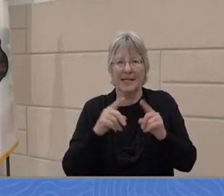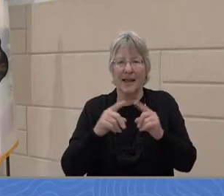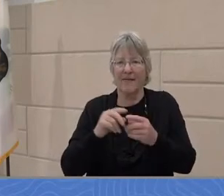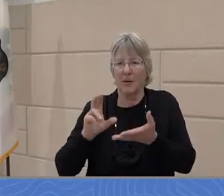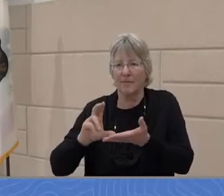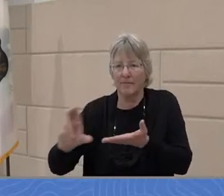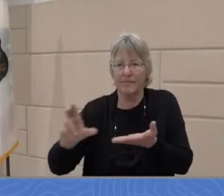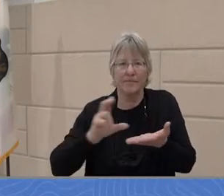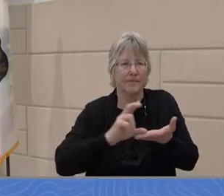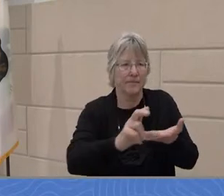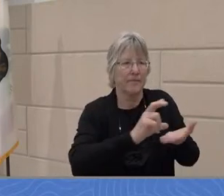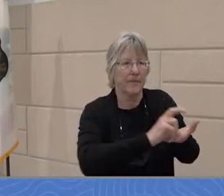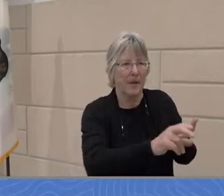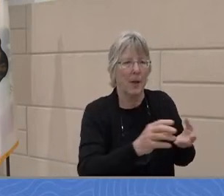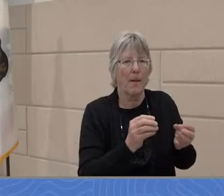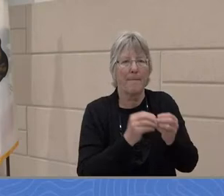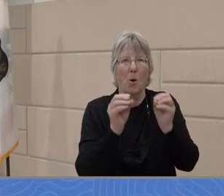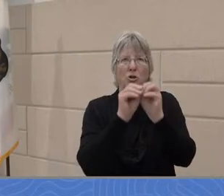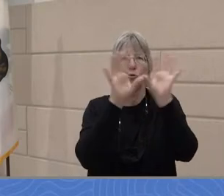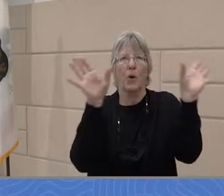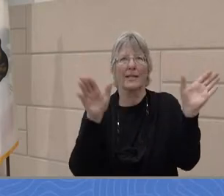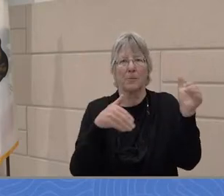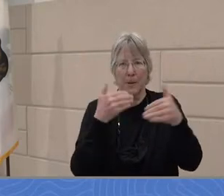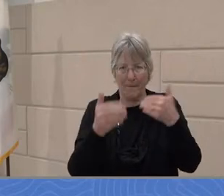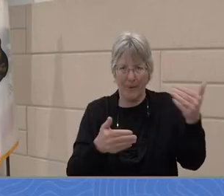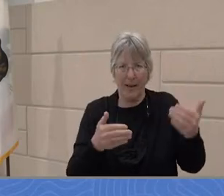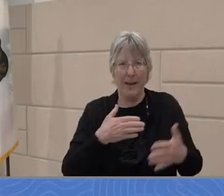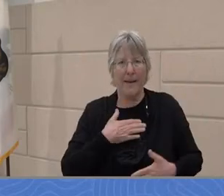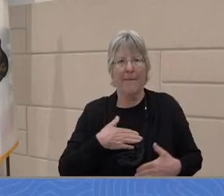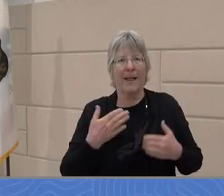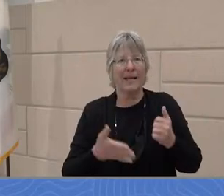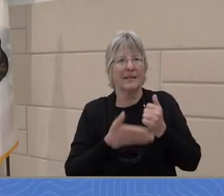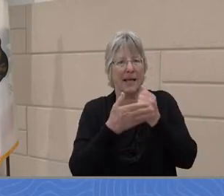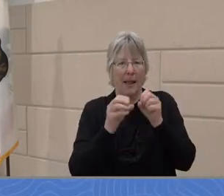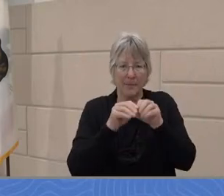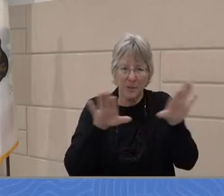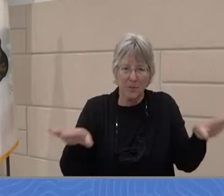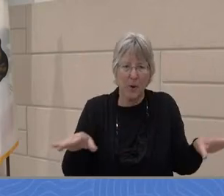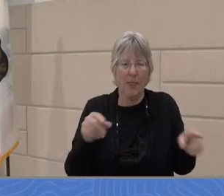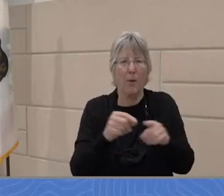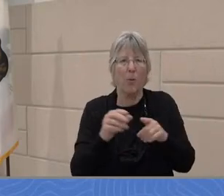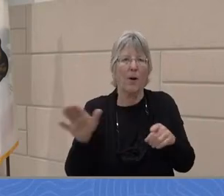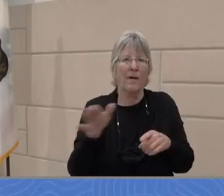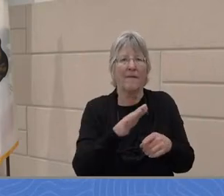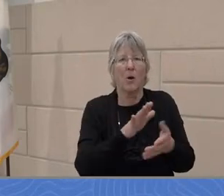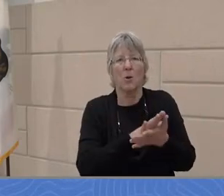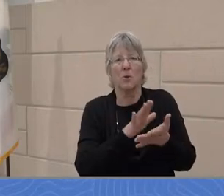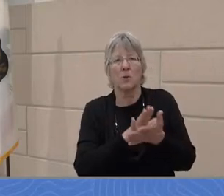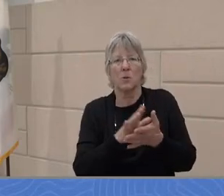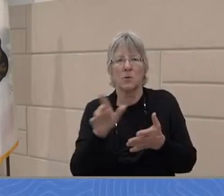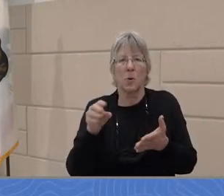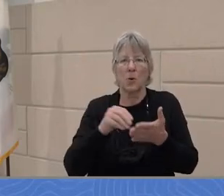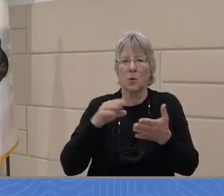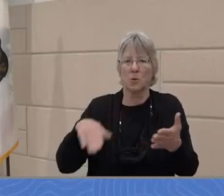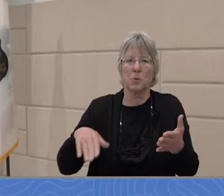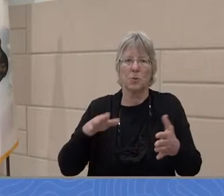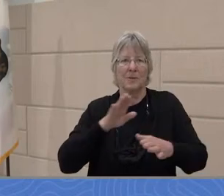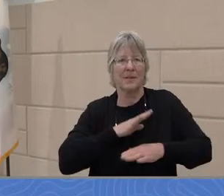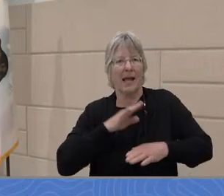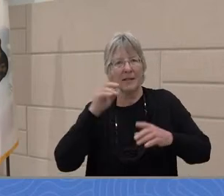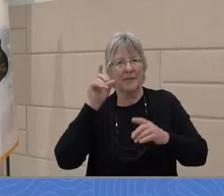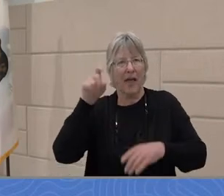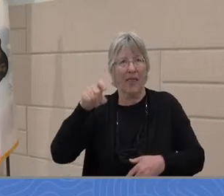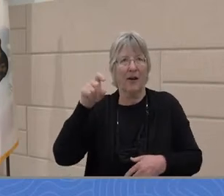มียนกาบังหันเพียบเจียเลี่ยตะเลกาจำนายทับไปกาตตามสลานในมือในมวยตตามสิกร